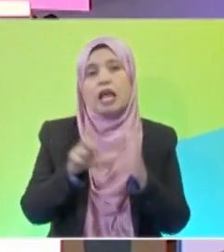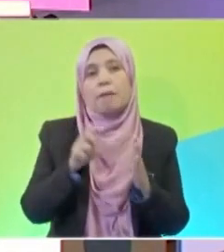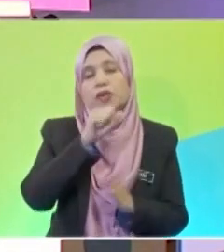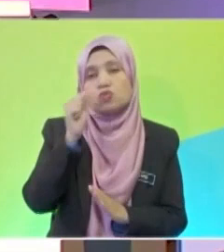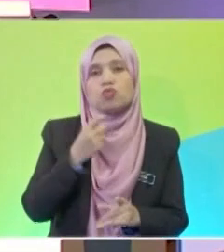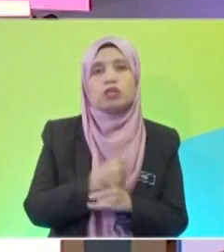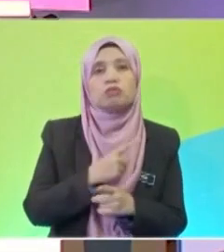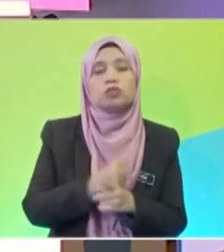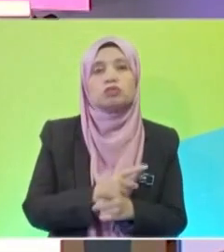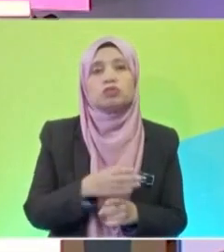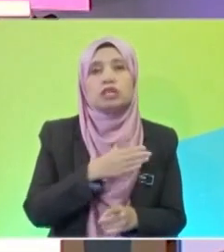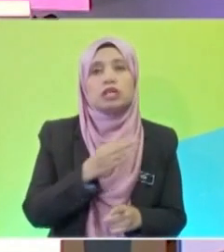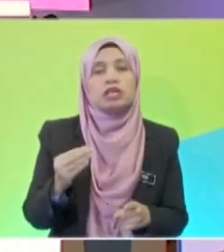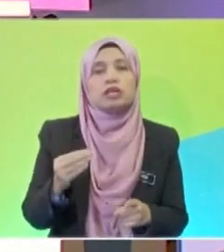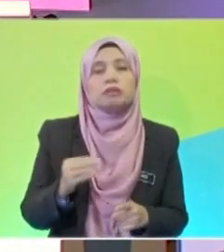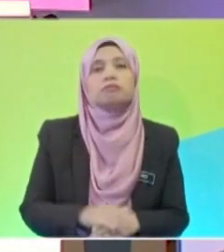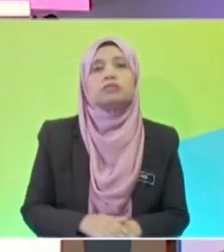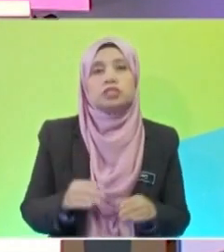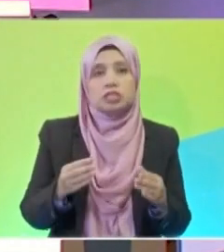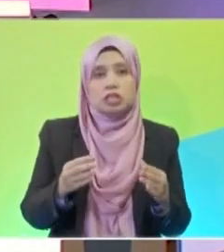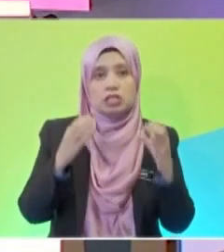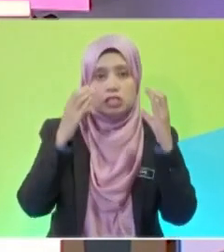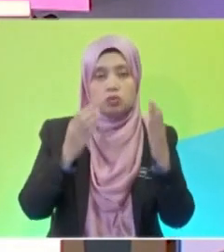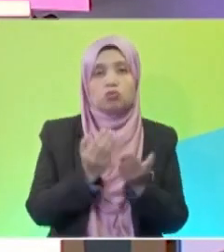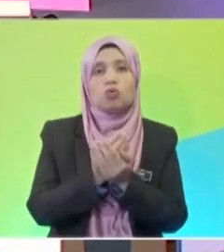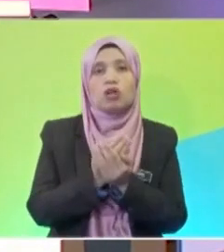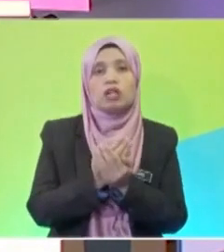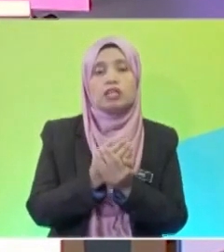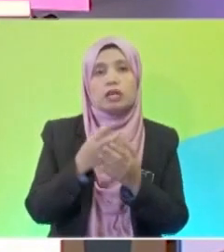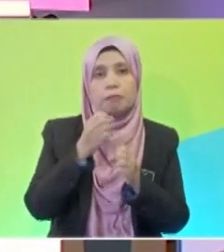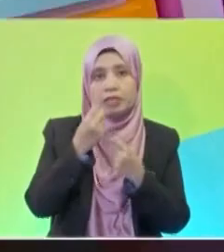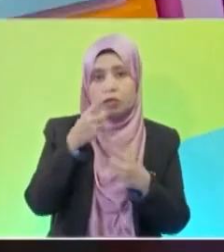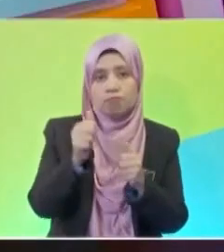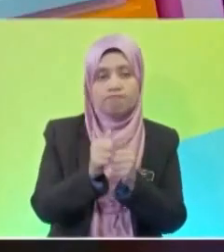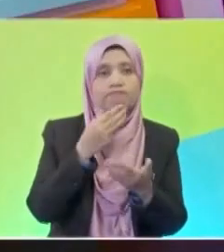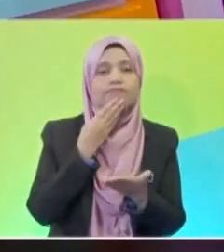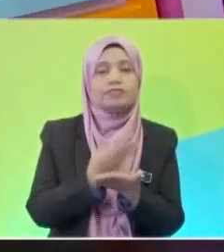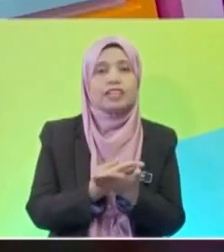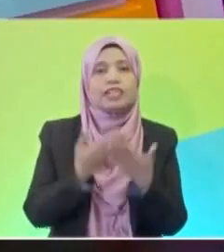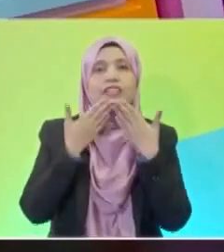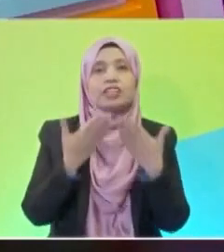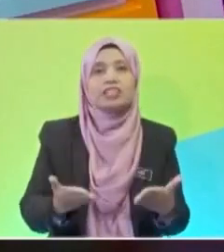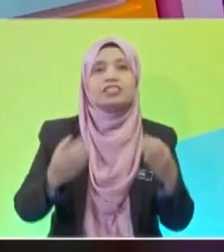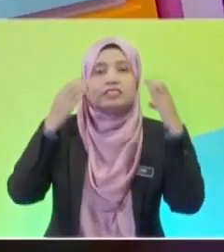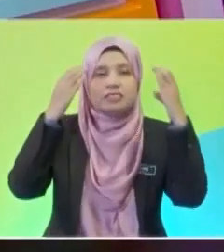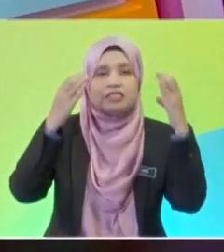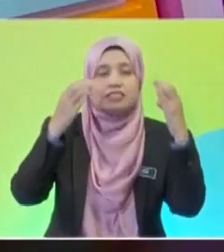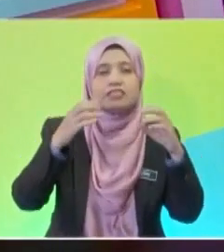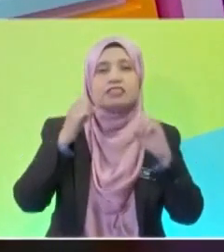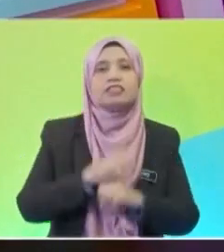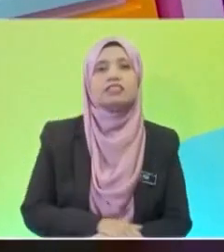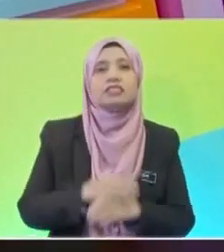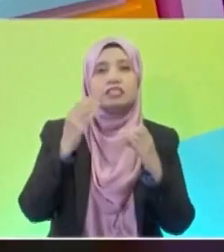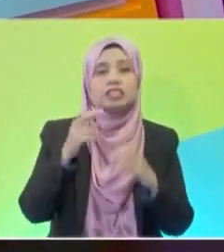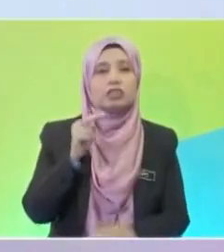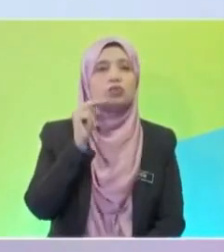tu betul-betul. Dan cikgu doakan awak dapat jawab yang terbaiklah, insyaAllah. InsyaAllah. Terima kasih cikgu. Cikgu